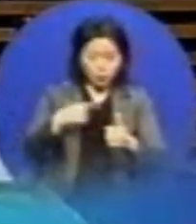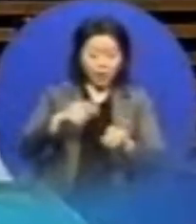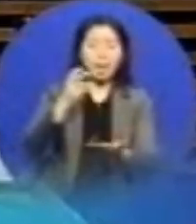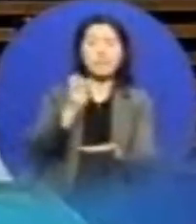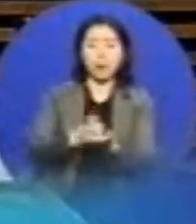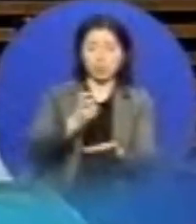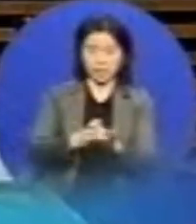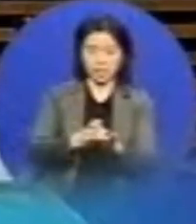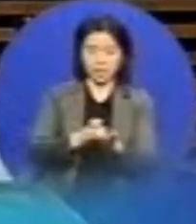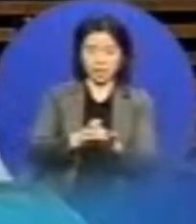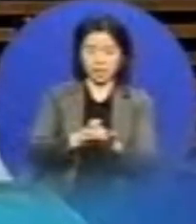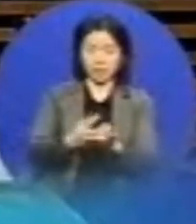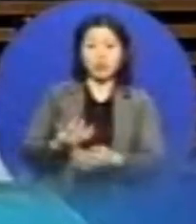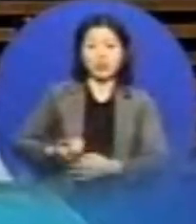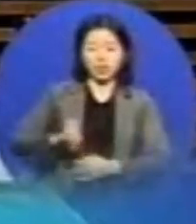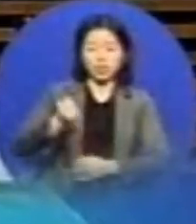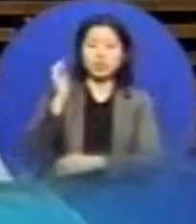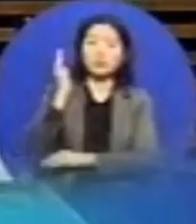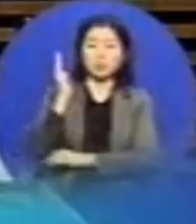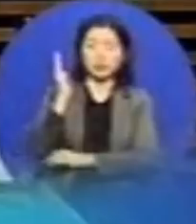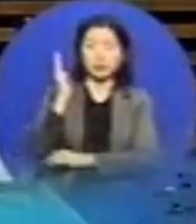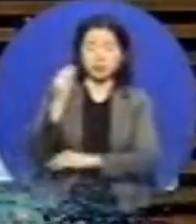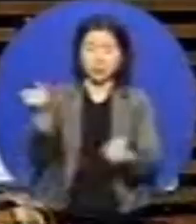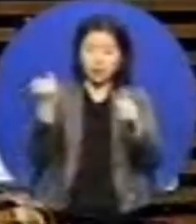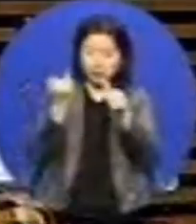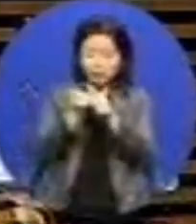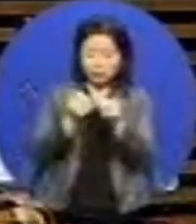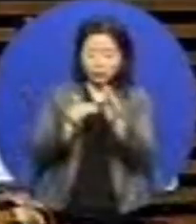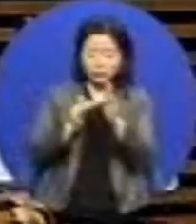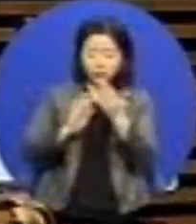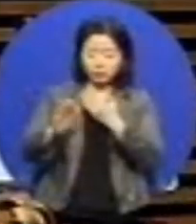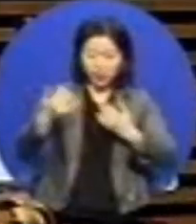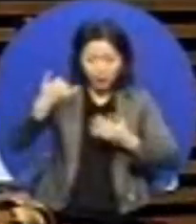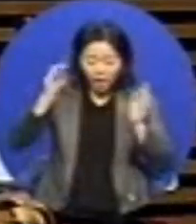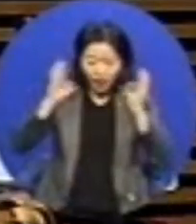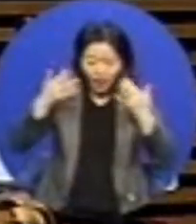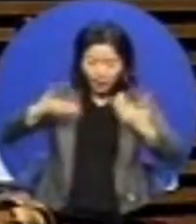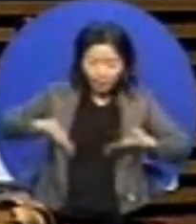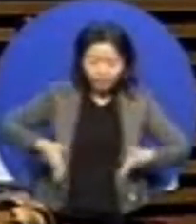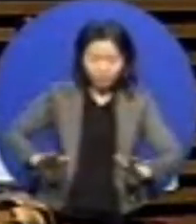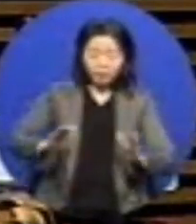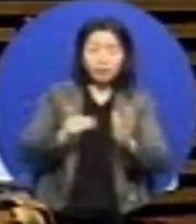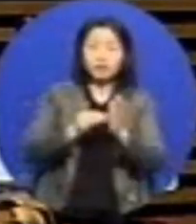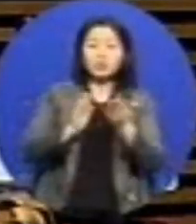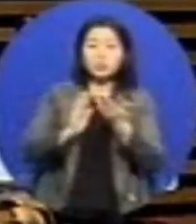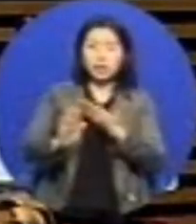해요 결혼하고 애를 낳고 난 다음에 자녀교육 이에